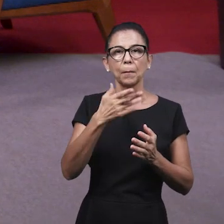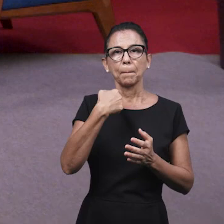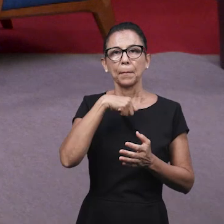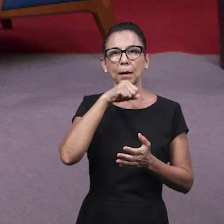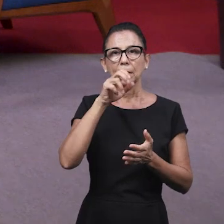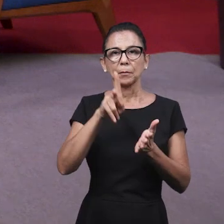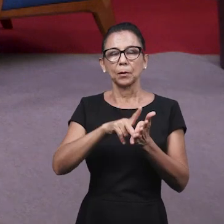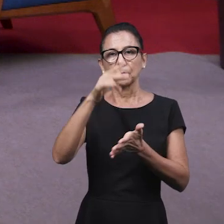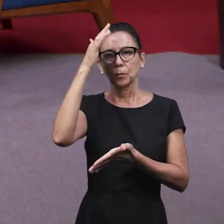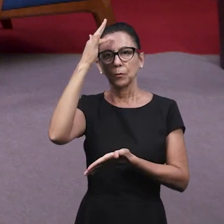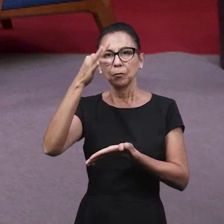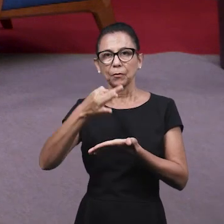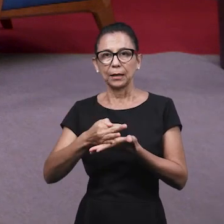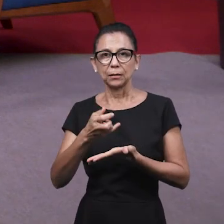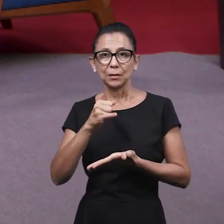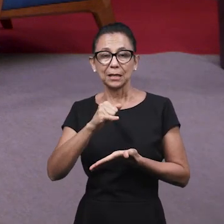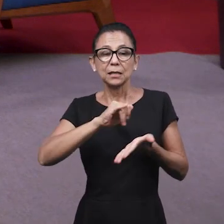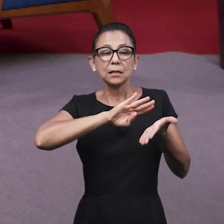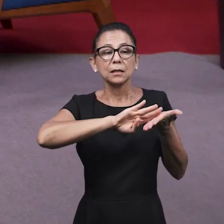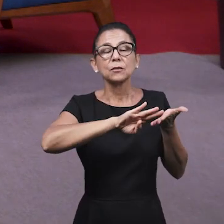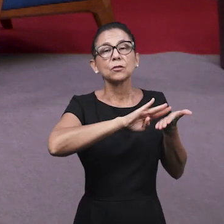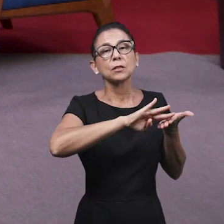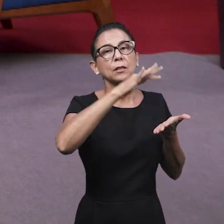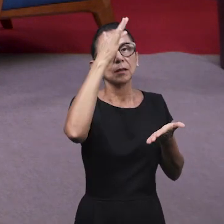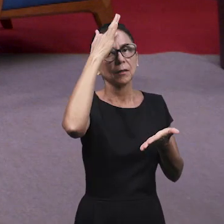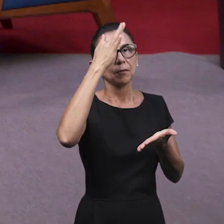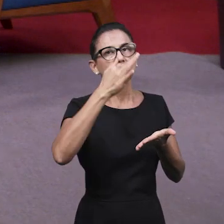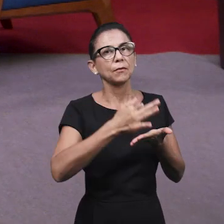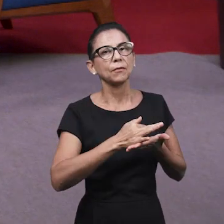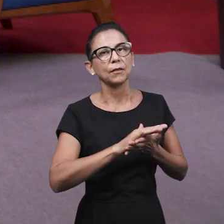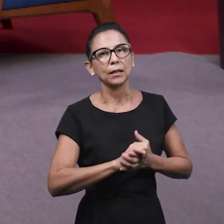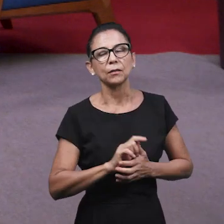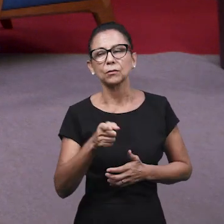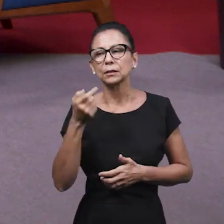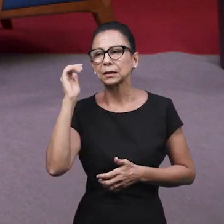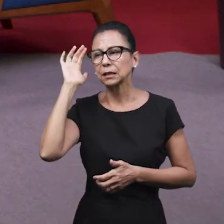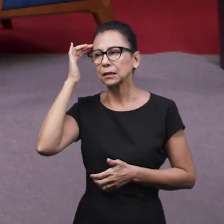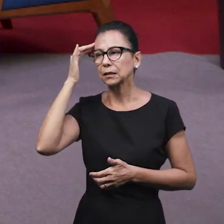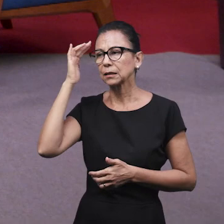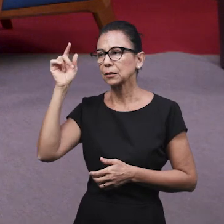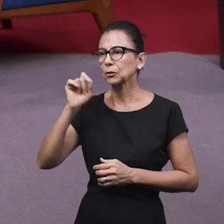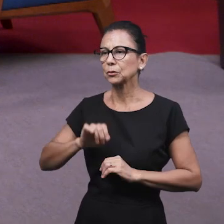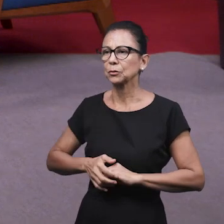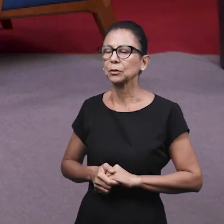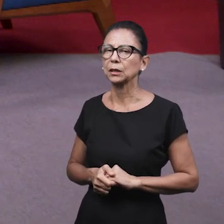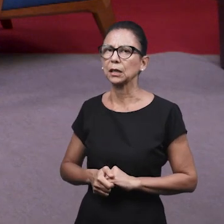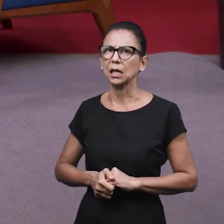Si on enlève la foi, qu'est-ce qu'on voit? Je vois un fou assassin,